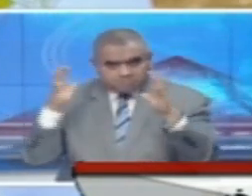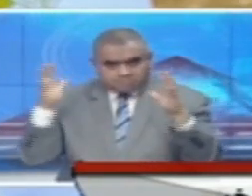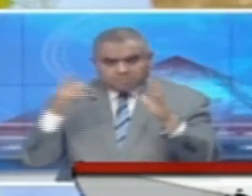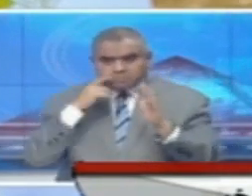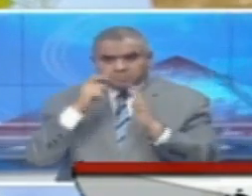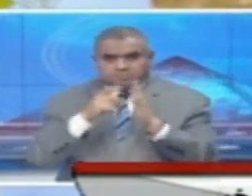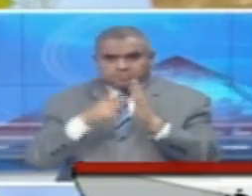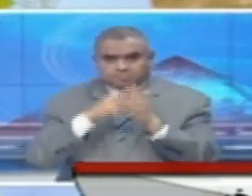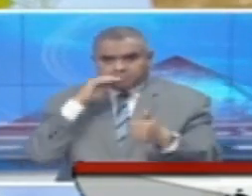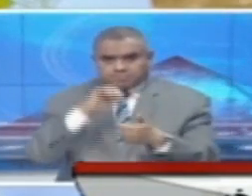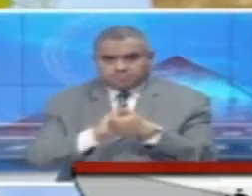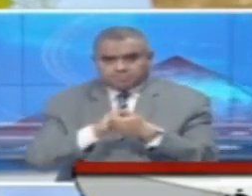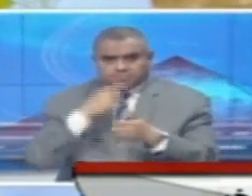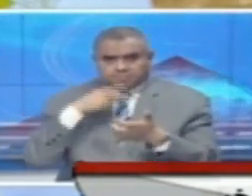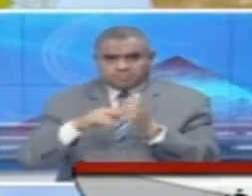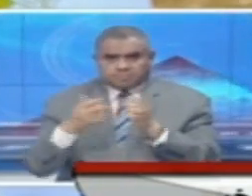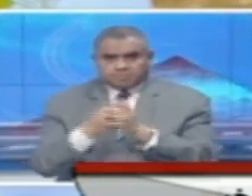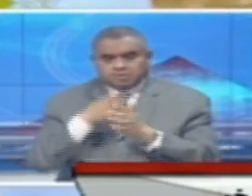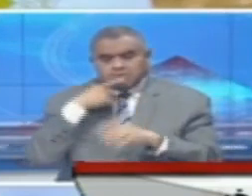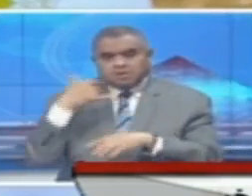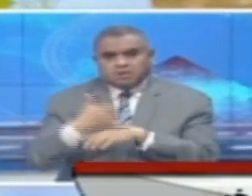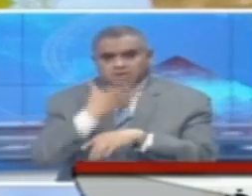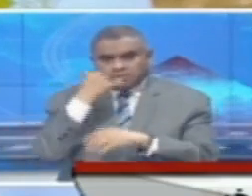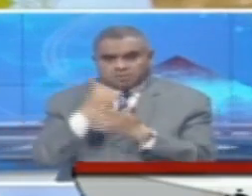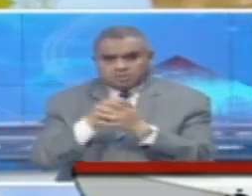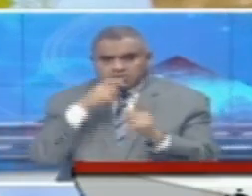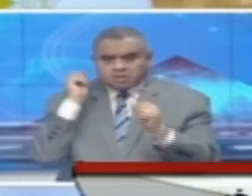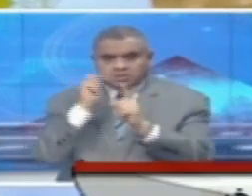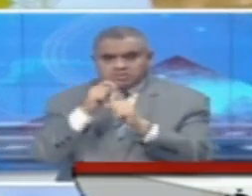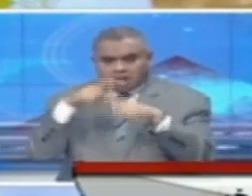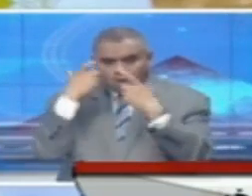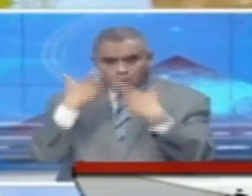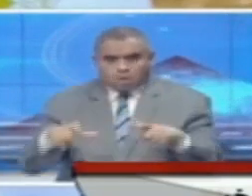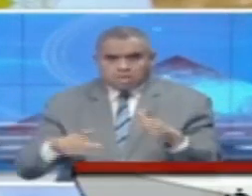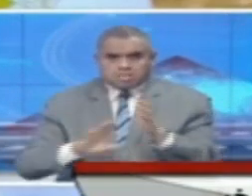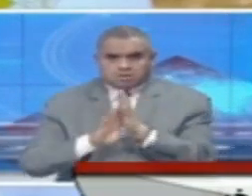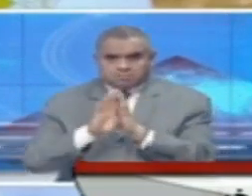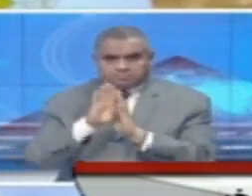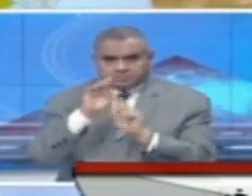الحقيقي بمتطلبات إصلاح وطنكم،